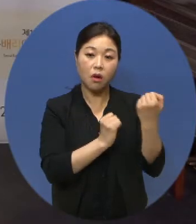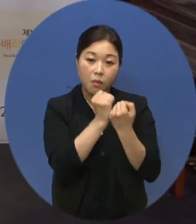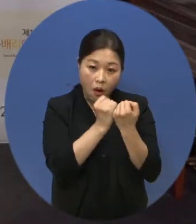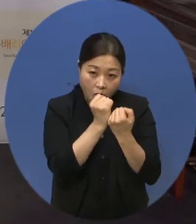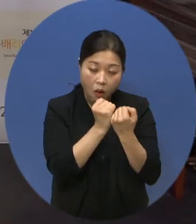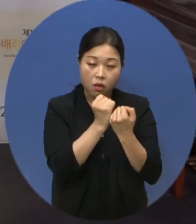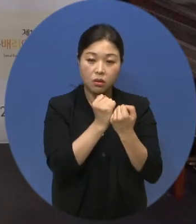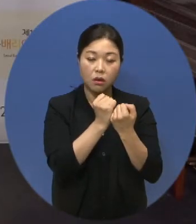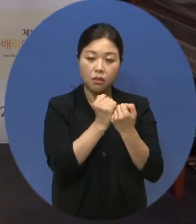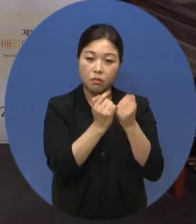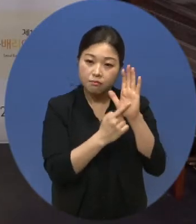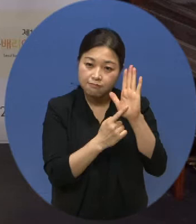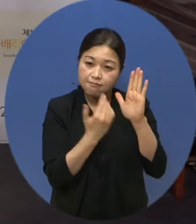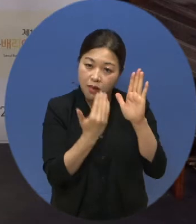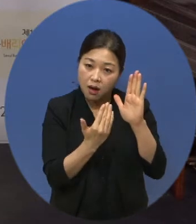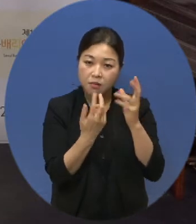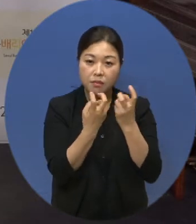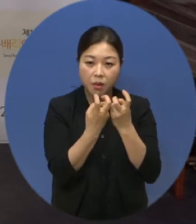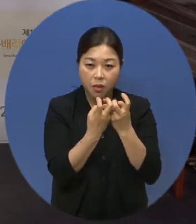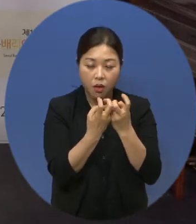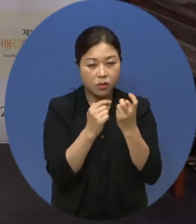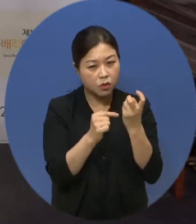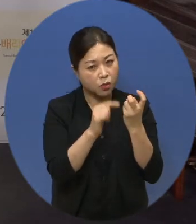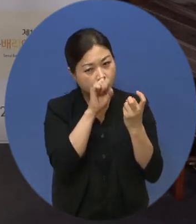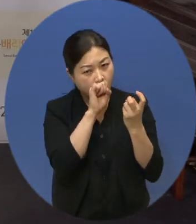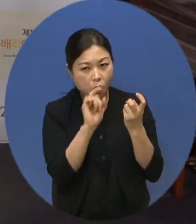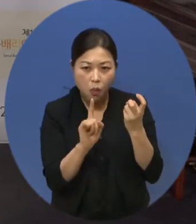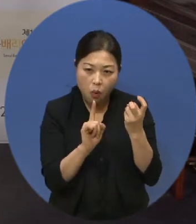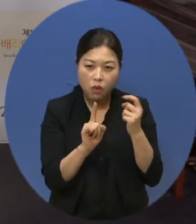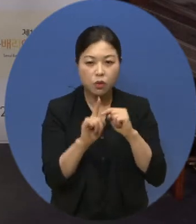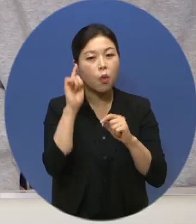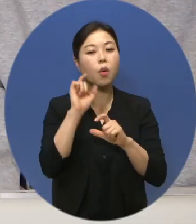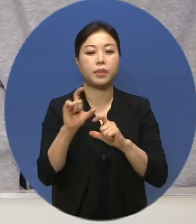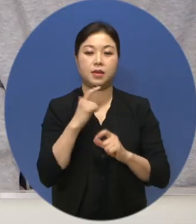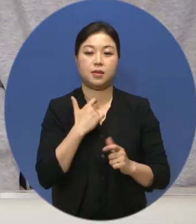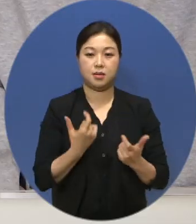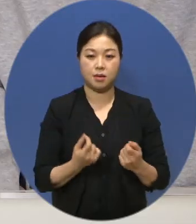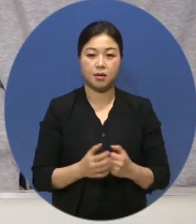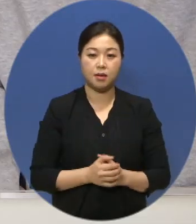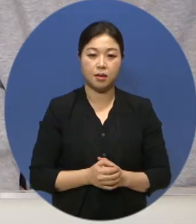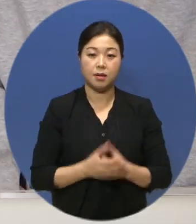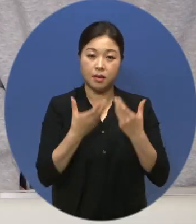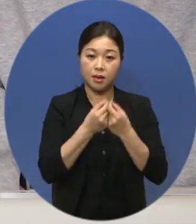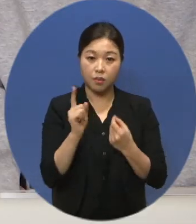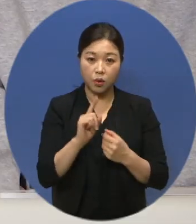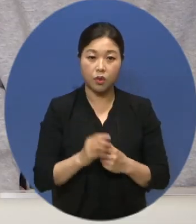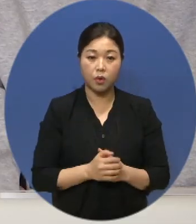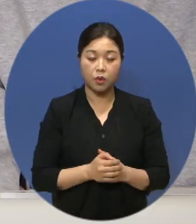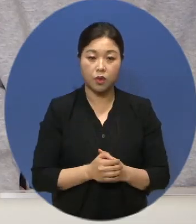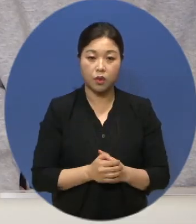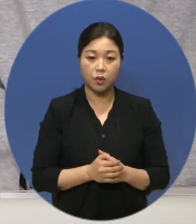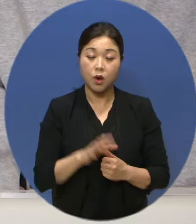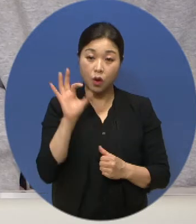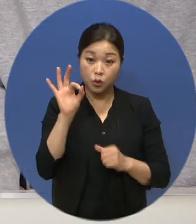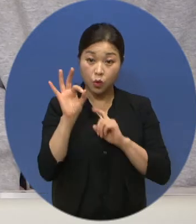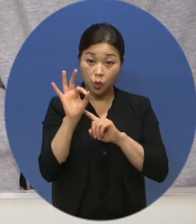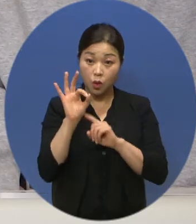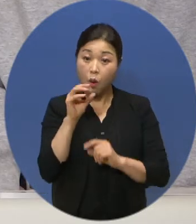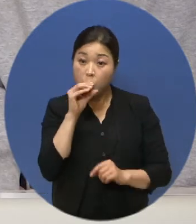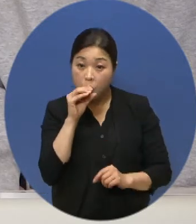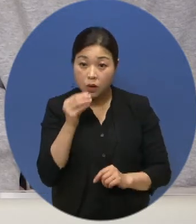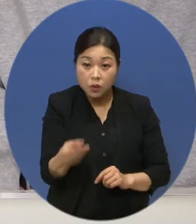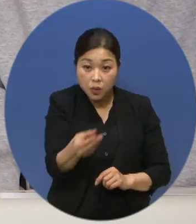것이 좋을까에 네. 대해서는 조금 고민을 했었던 것 같아요. 네. 그래서 이를테면 뭐 돈 봉투를 건네는